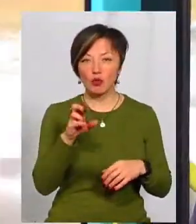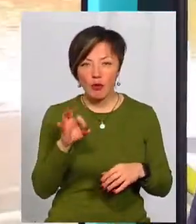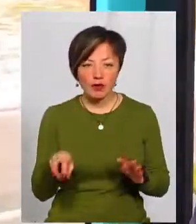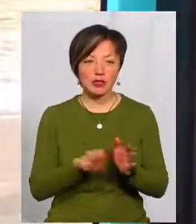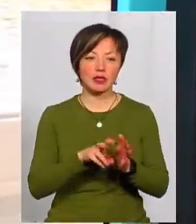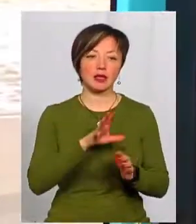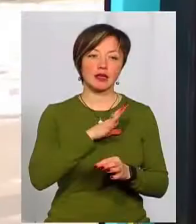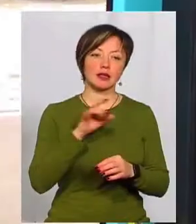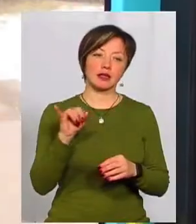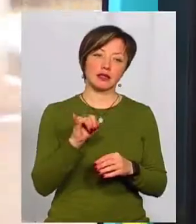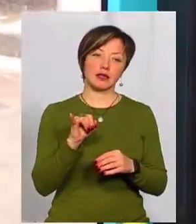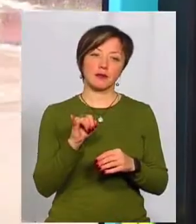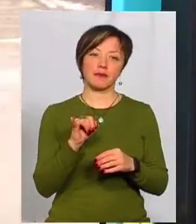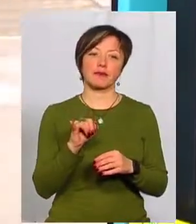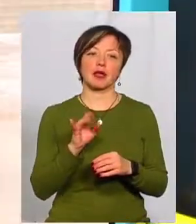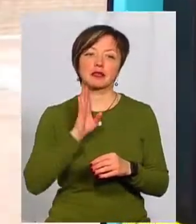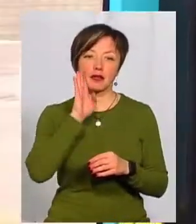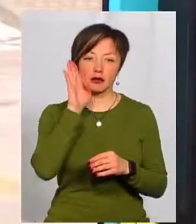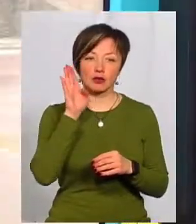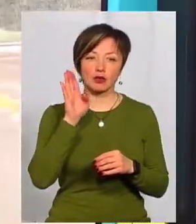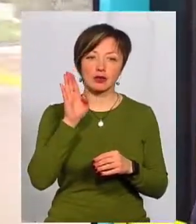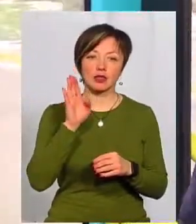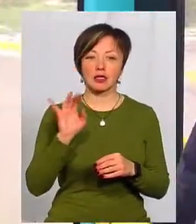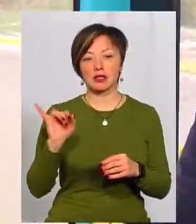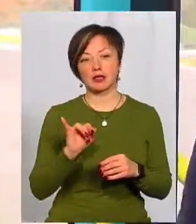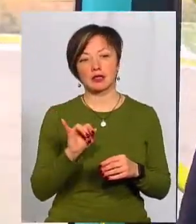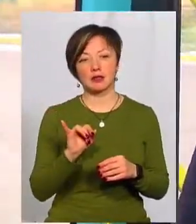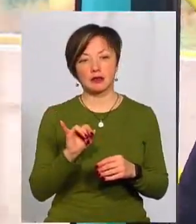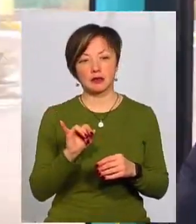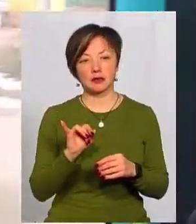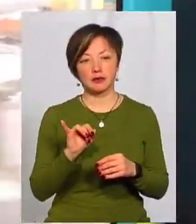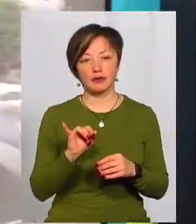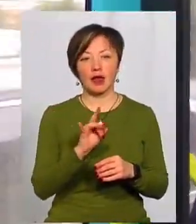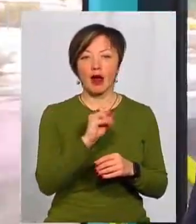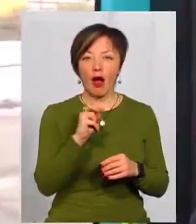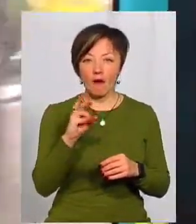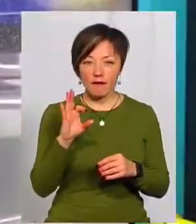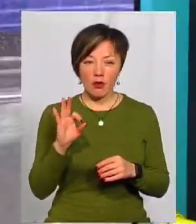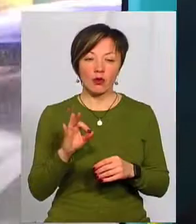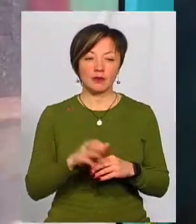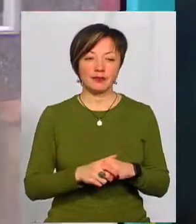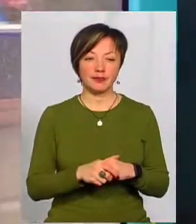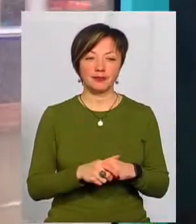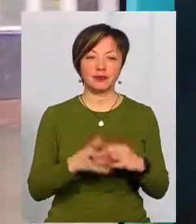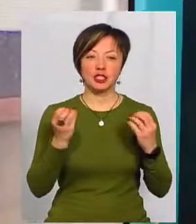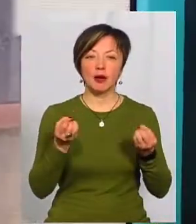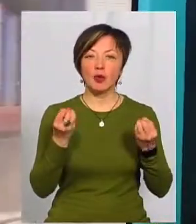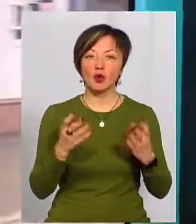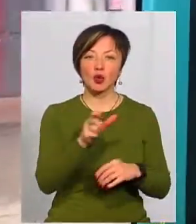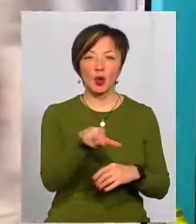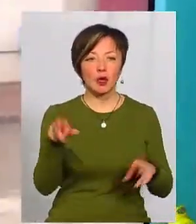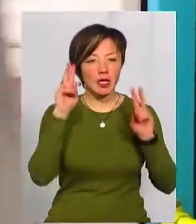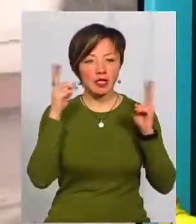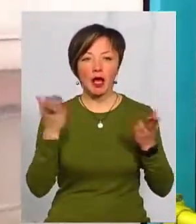Дубово сідали, особливо зранку, і в Ракову. Ну, ще просто люди не знають,